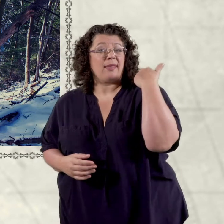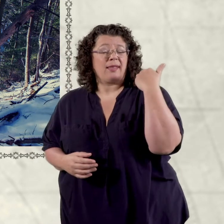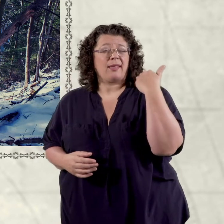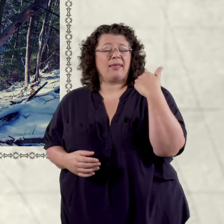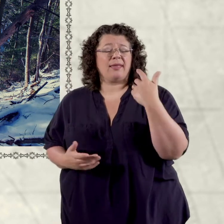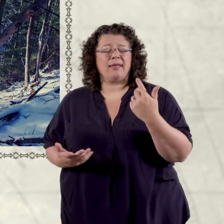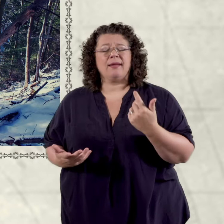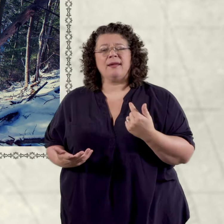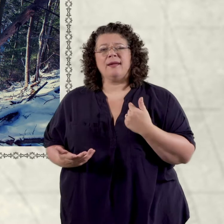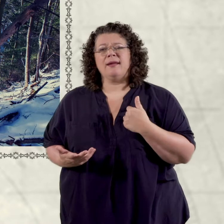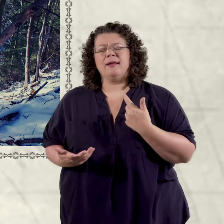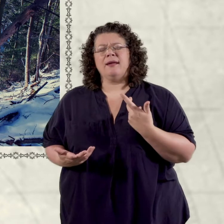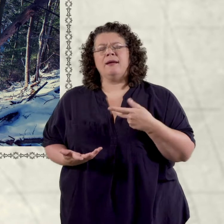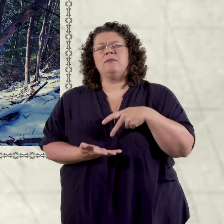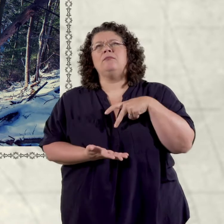Disgynnais ar fy nglyniau.